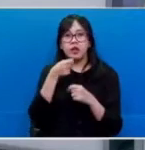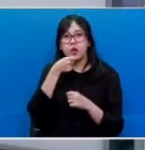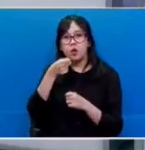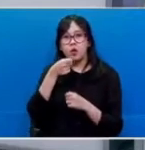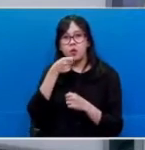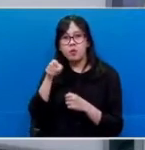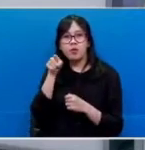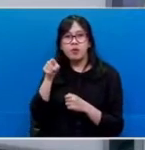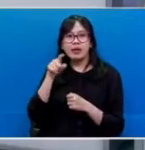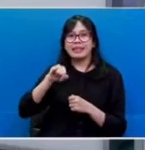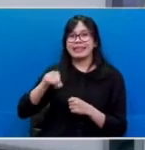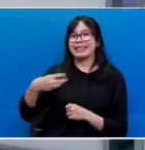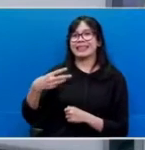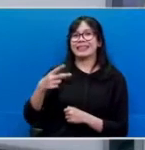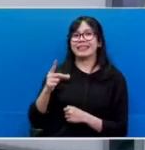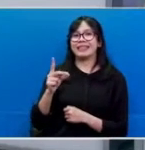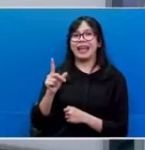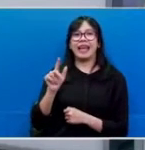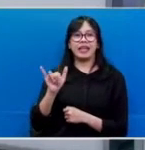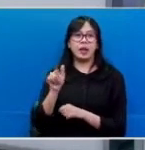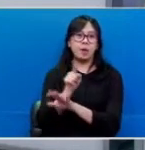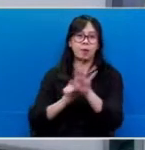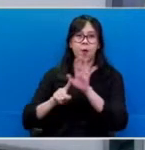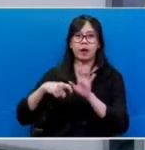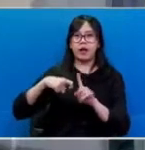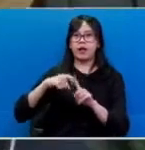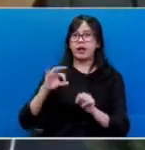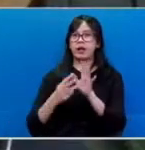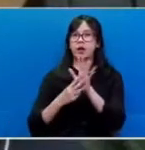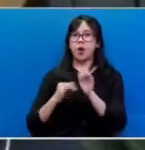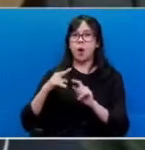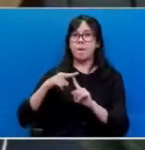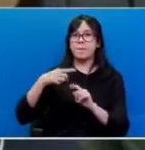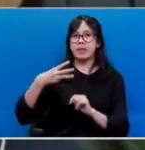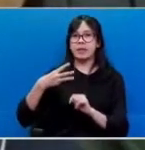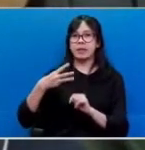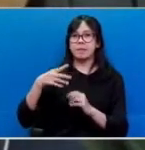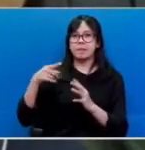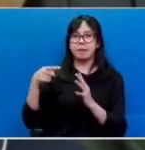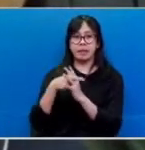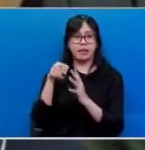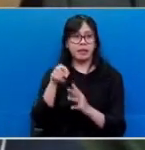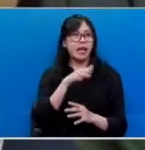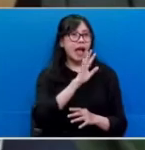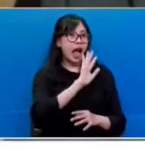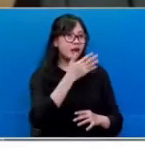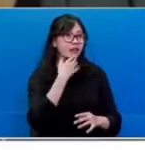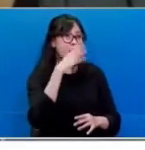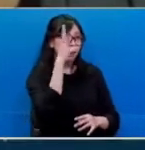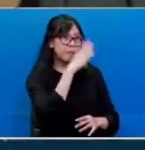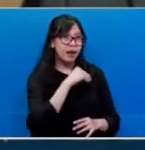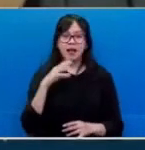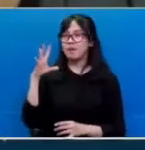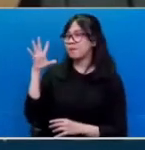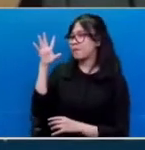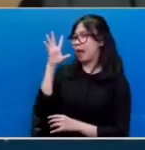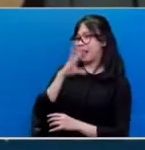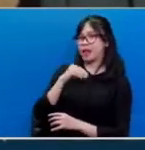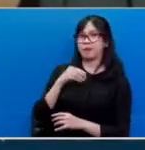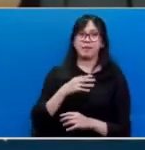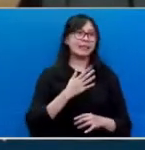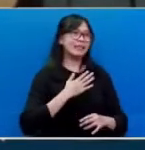e Selamat malam Pak Jerry ya Selamat malam Pak Pak jeri dengan e Niti ya Terima kasih sudah bergabung di Kompas